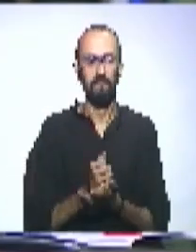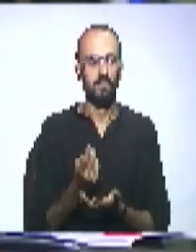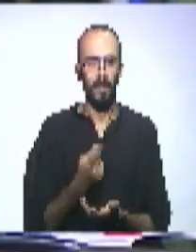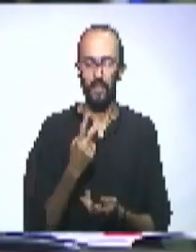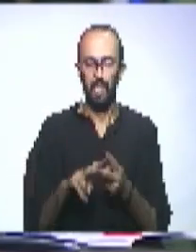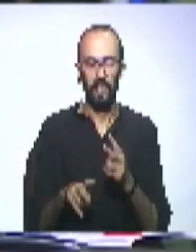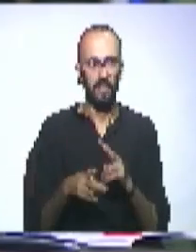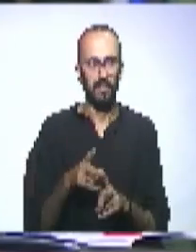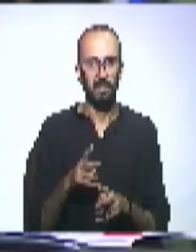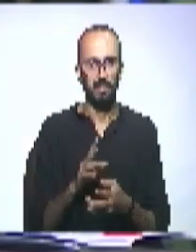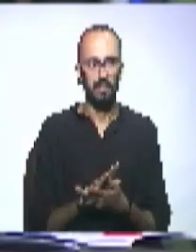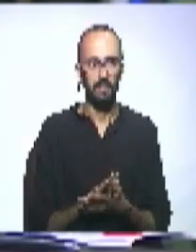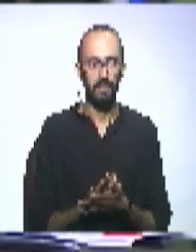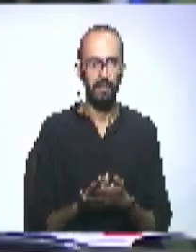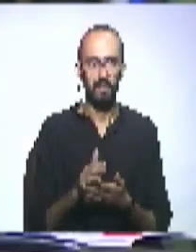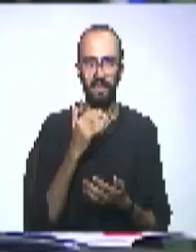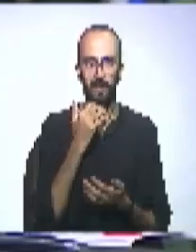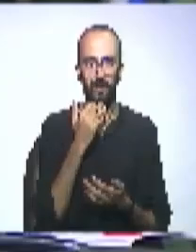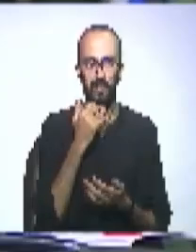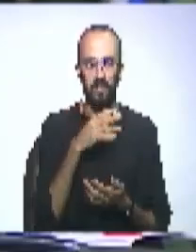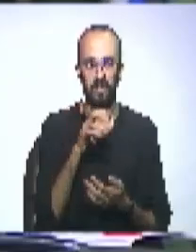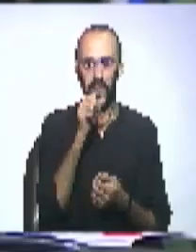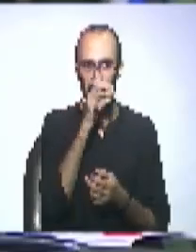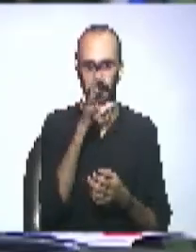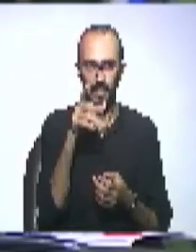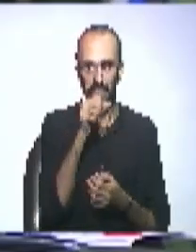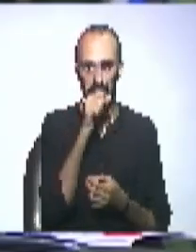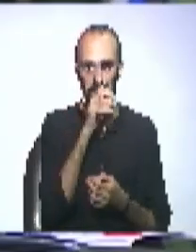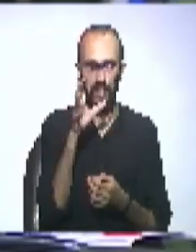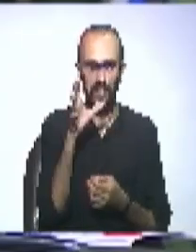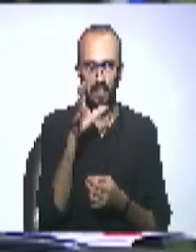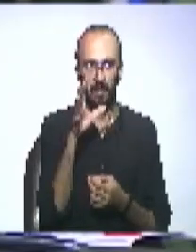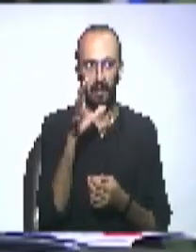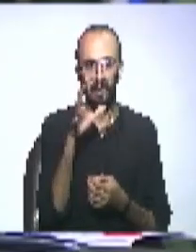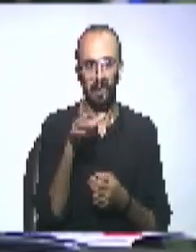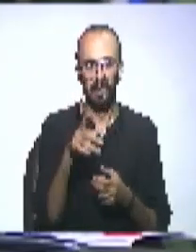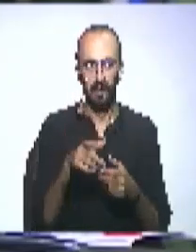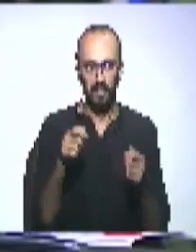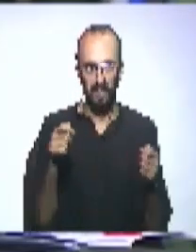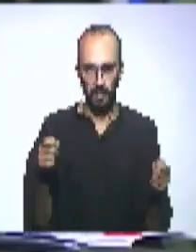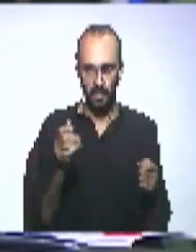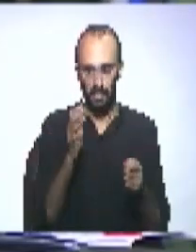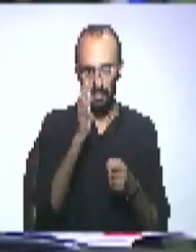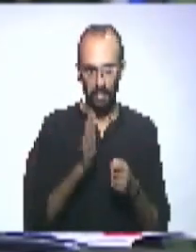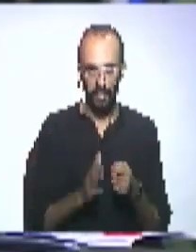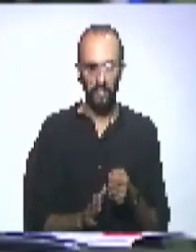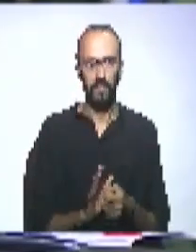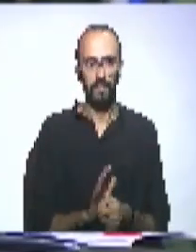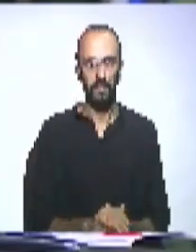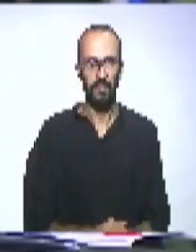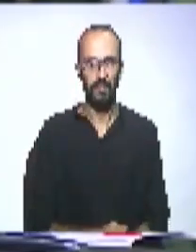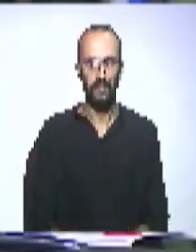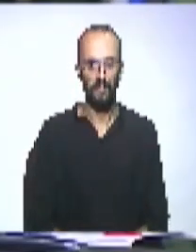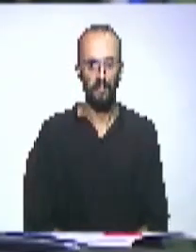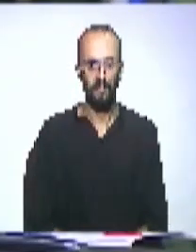الهامبرجر. ما عندكيش حاجه خالص، زي ما انا بعمل كده كيس نايلون وبنفتحه. خلاص كيس